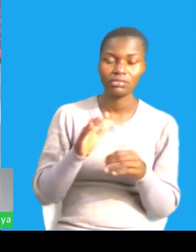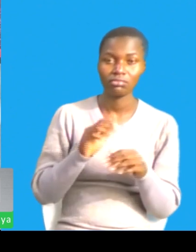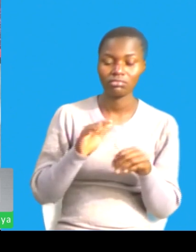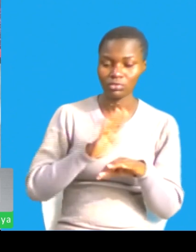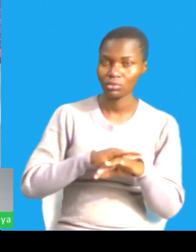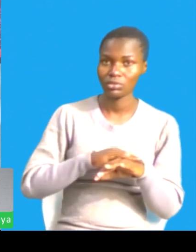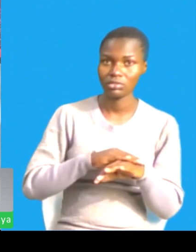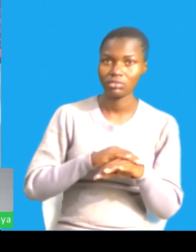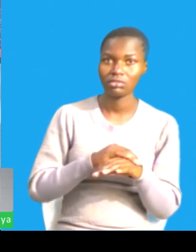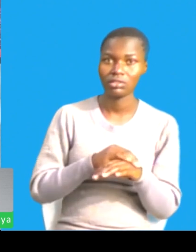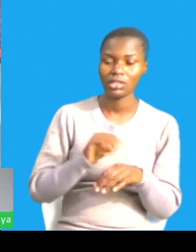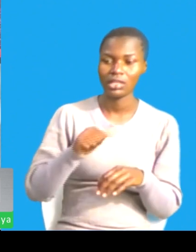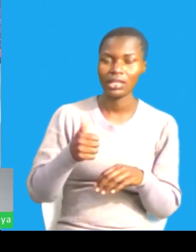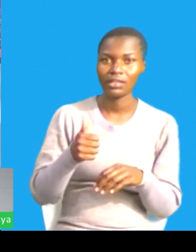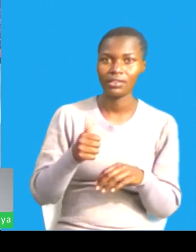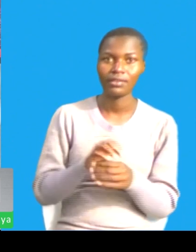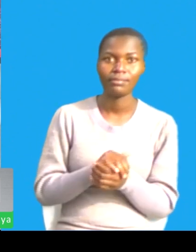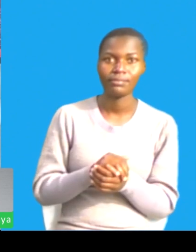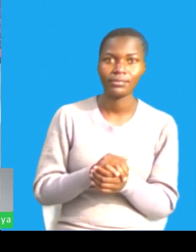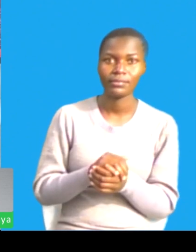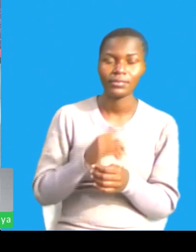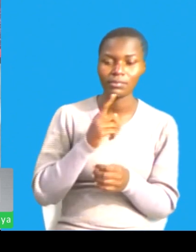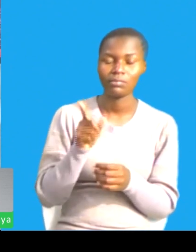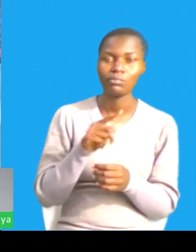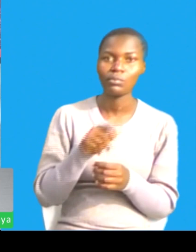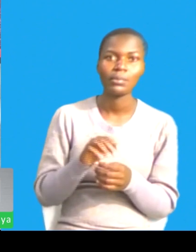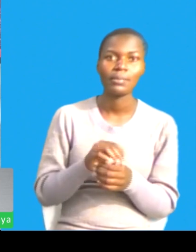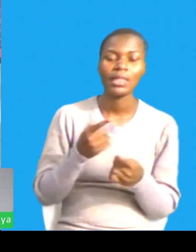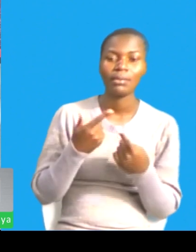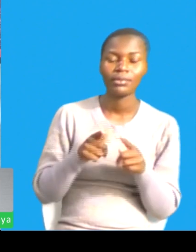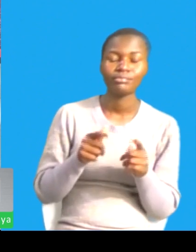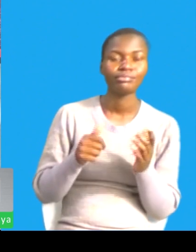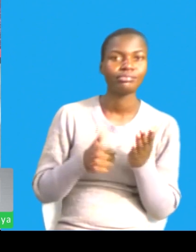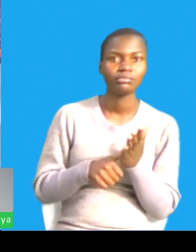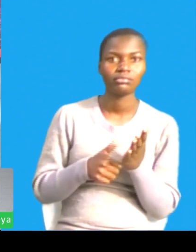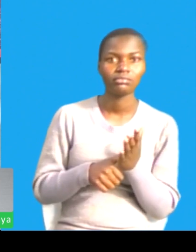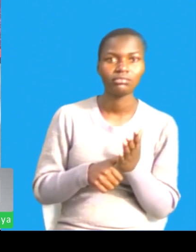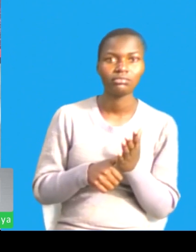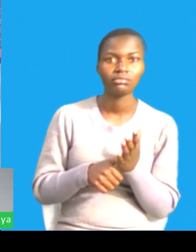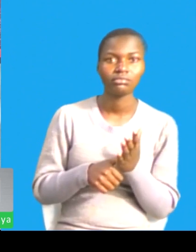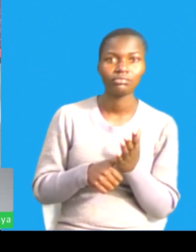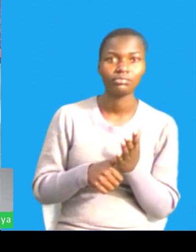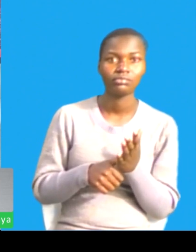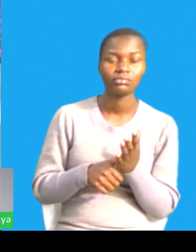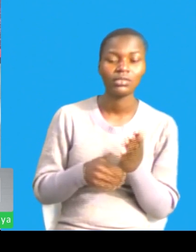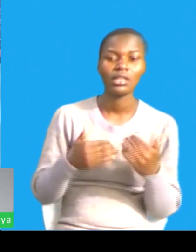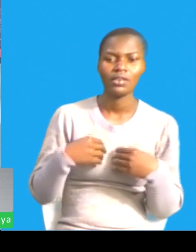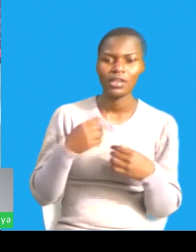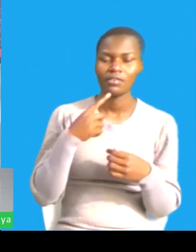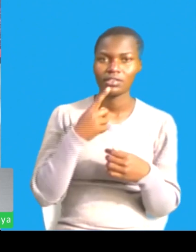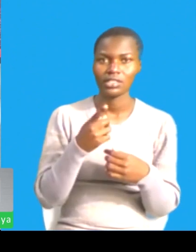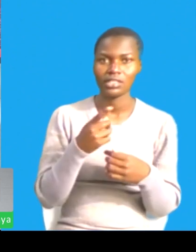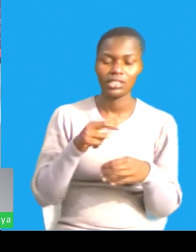unakataa na unatupa kabisa. So pia tunakuwa na problem, but we have said that imefika mahali hii nchi lazima tukae